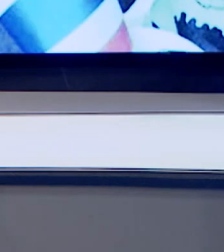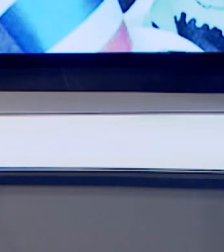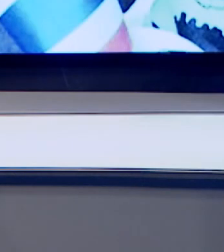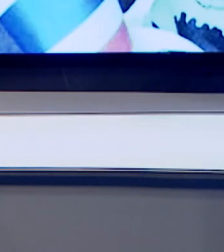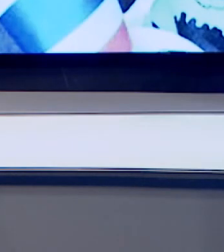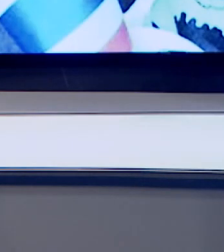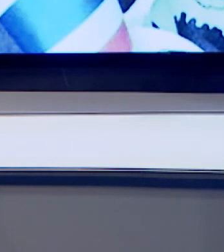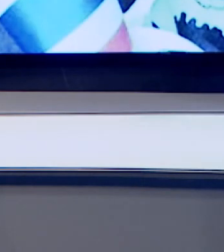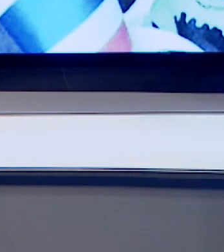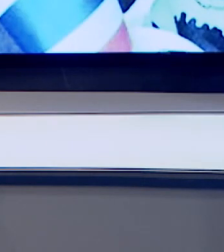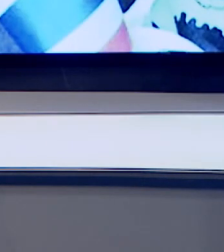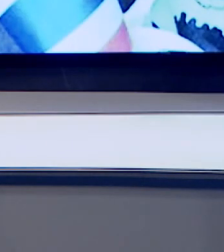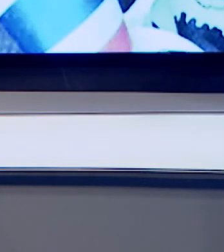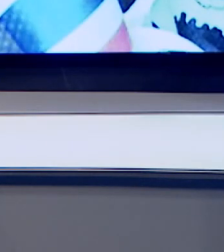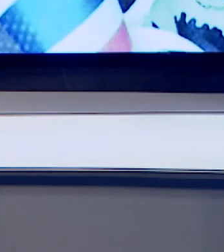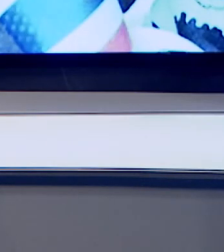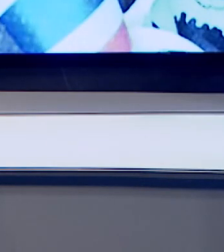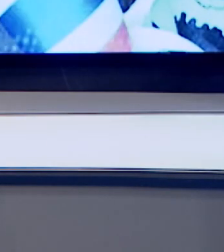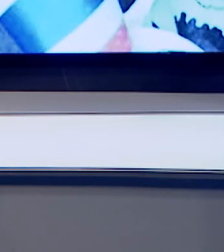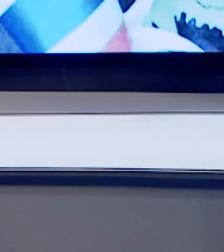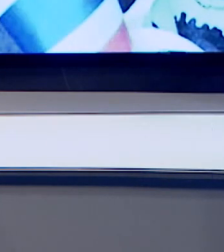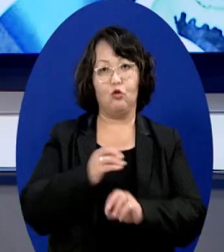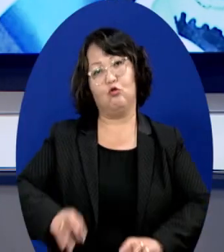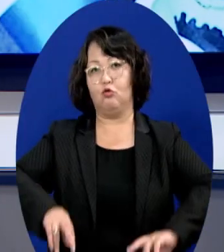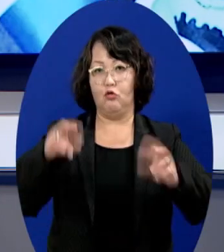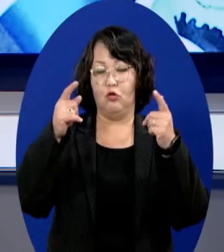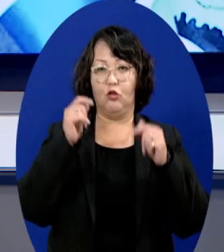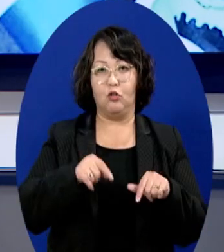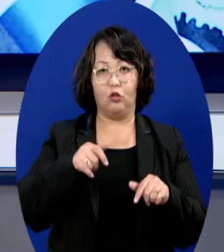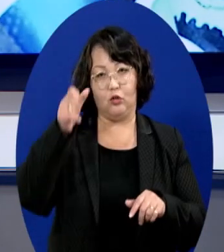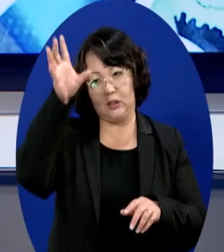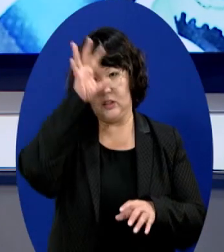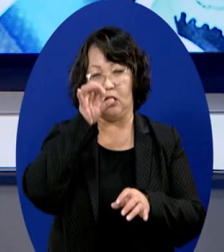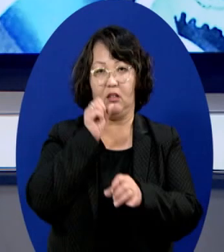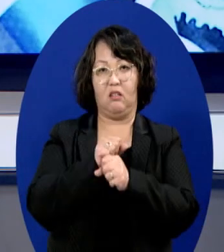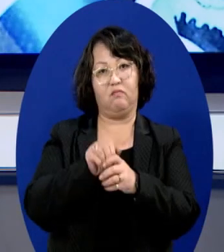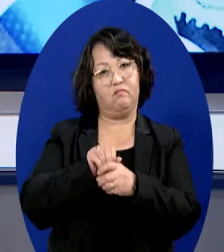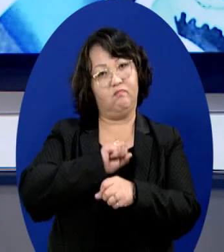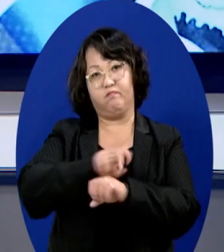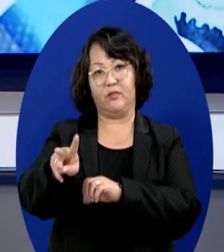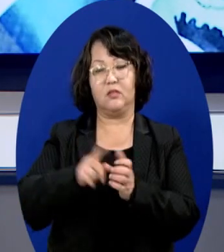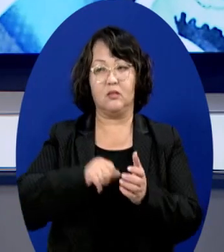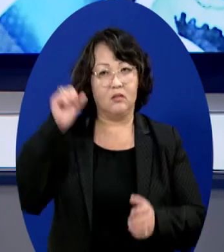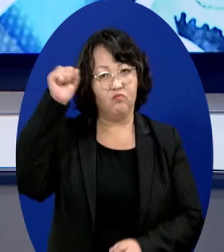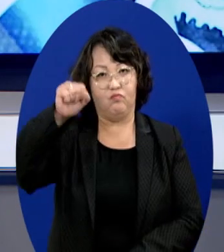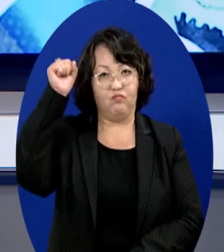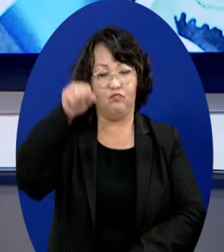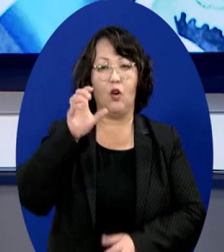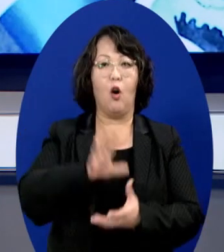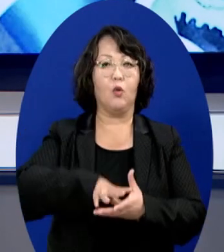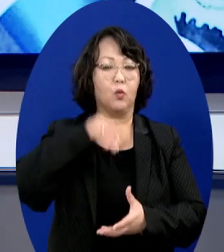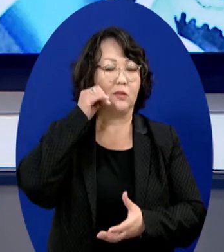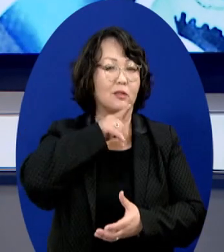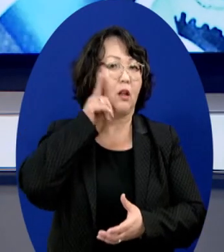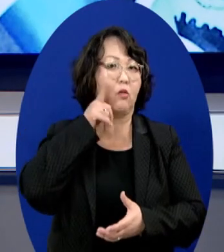Тайланд улсад хаант засаглалт өөрчлөлт оруулахыг мөн өнөөгийн засгийн газрын тэргүүнийг огцрохыг шаардсан оюутан залуусын жагсаал хөрнөх болсон